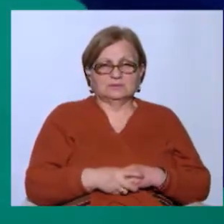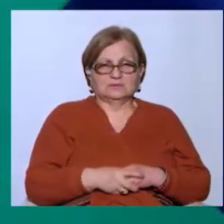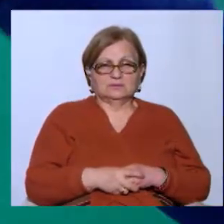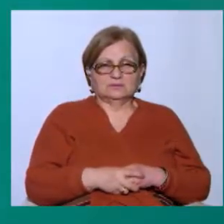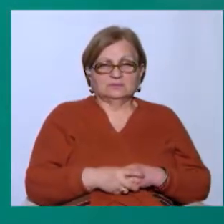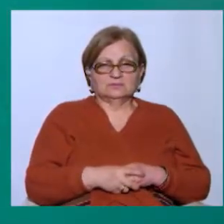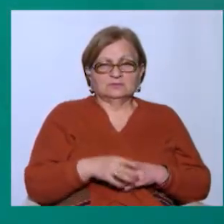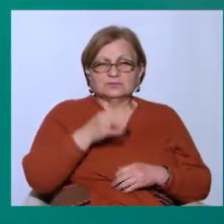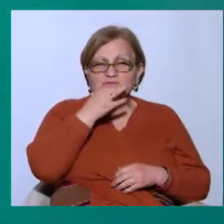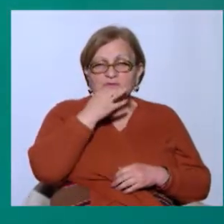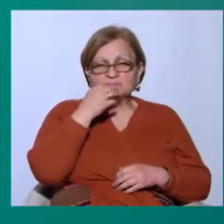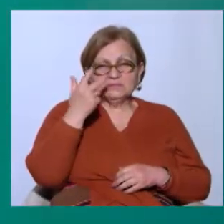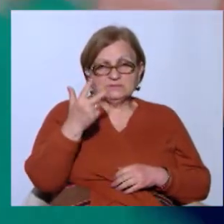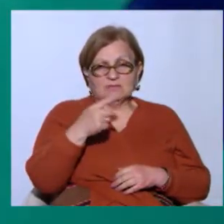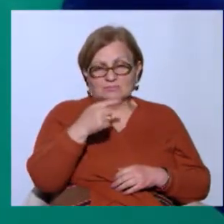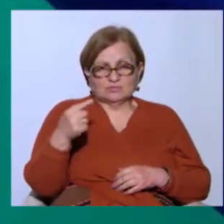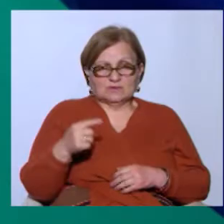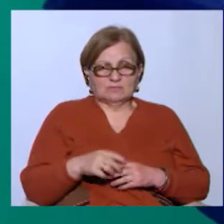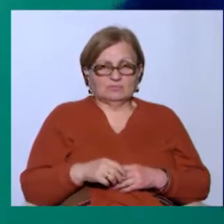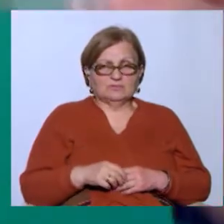და შემდეგ ვაკლებ 3-ს.